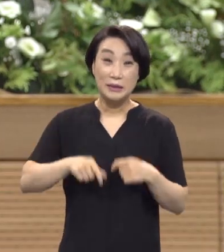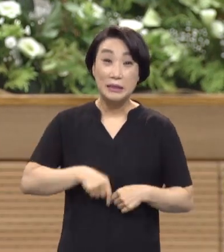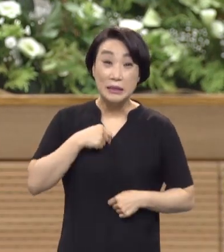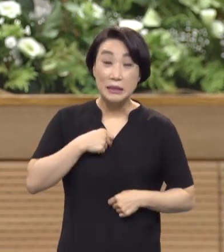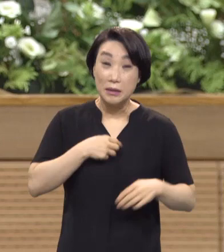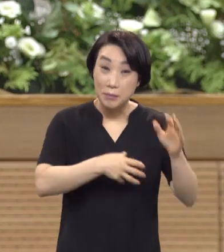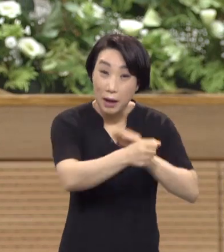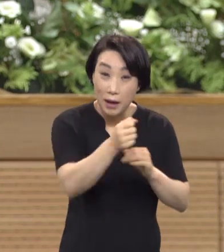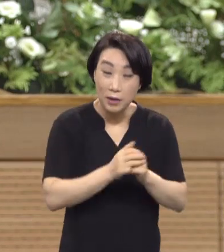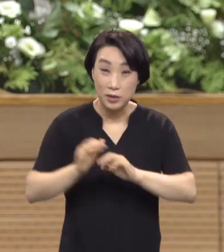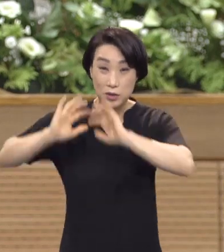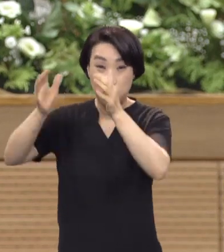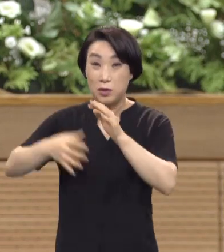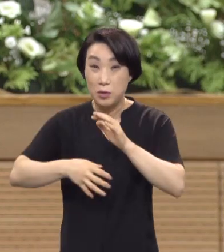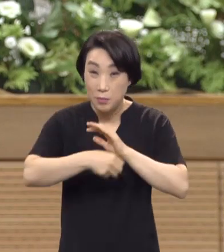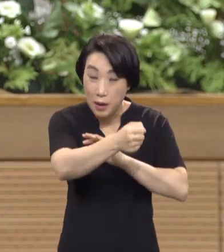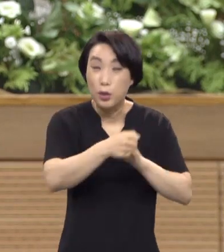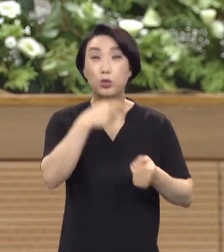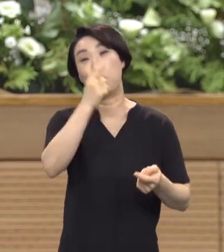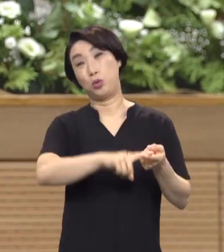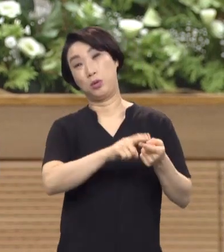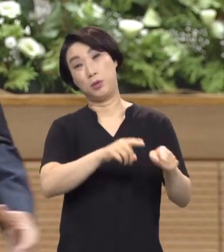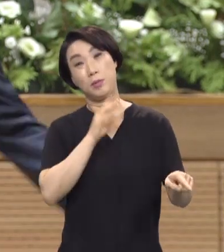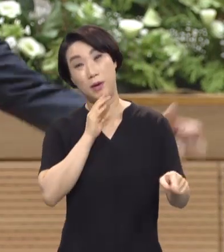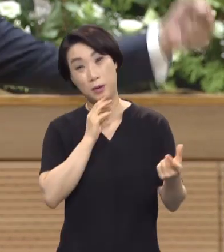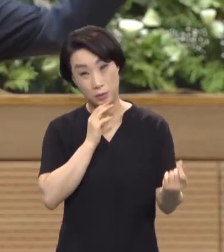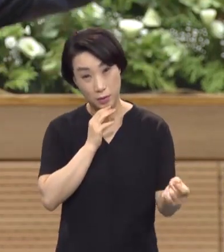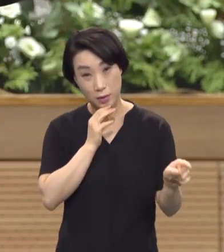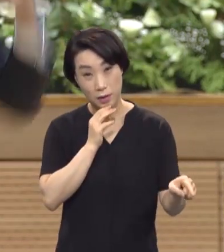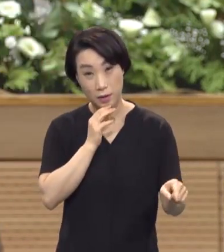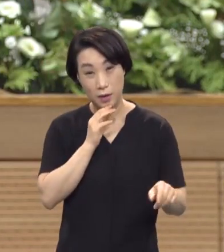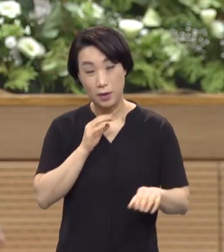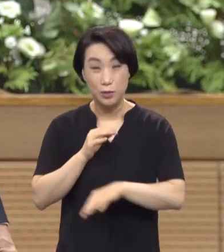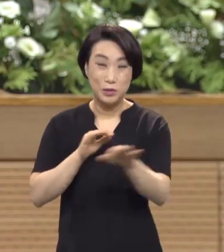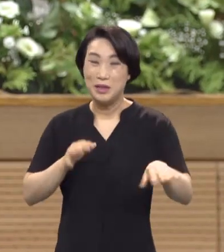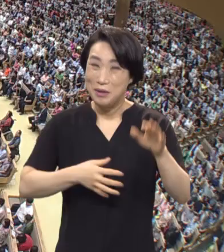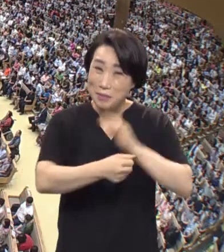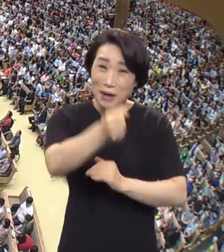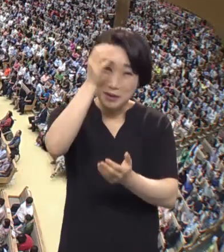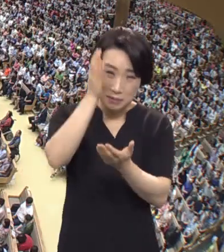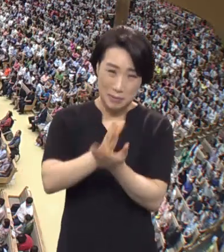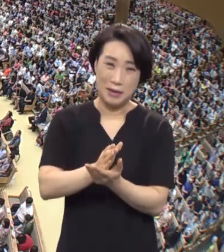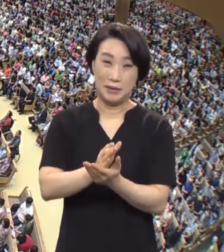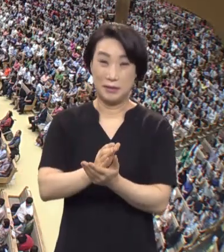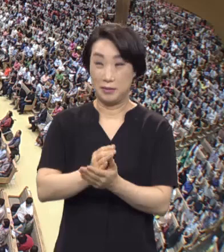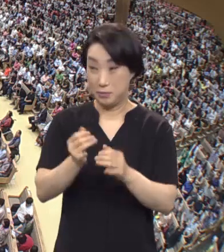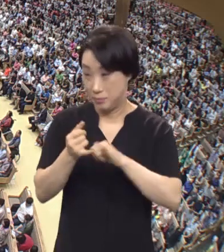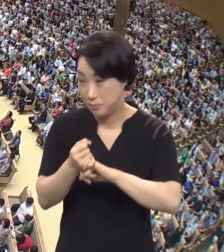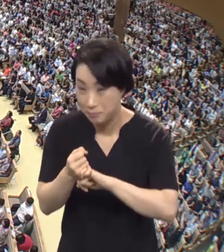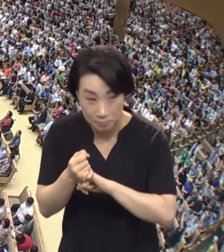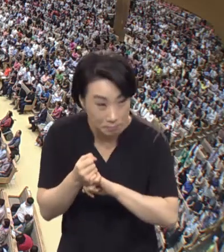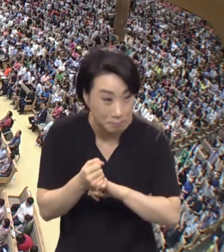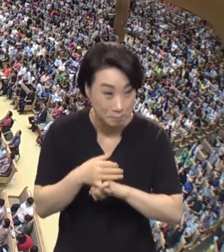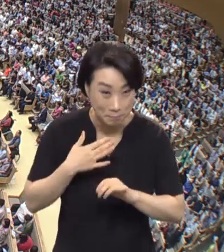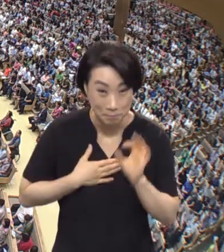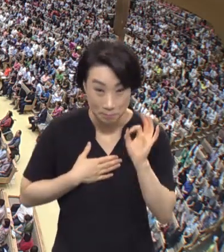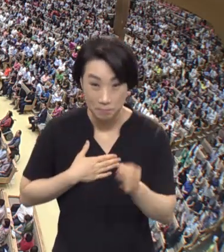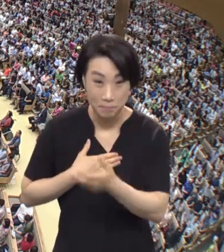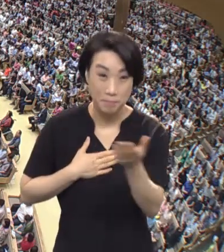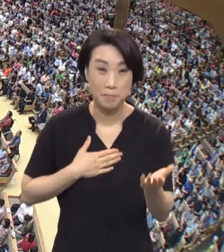의의를 뺏는 것과 천국을 뺏는 것은 똑같은 것이니 절대 빼앗기지 않는다. 빼앗기지